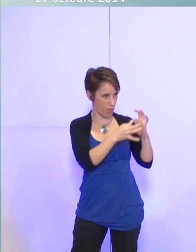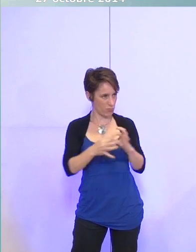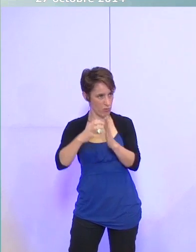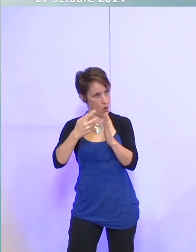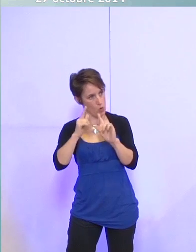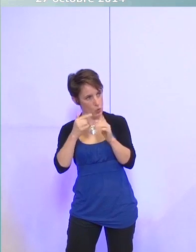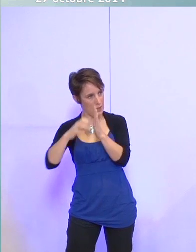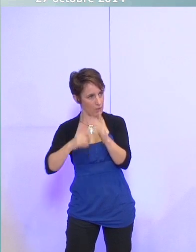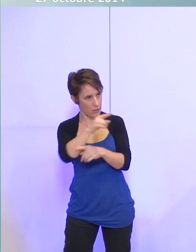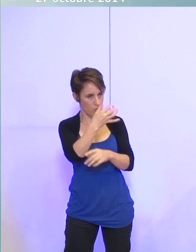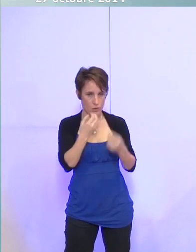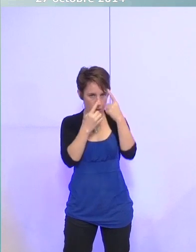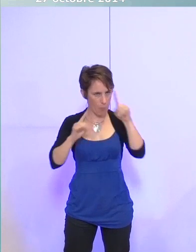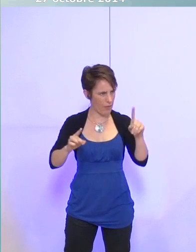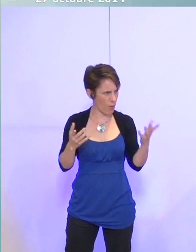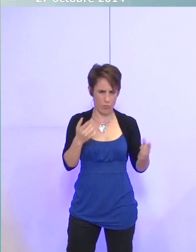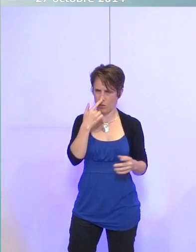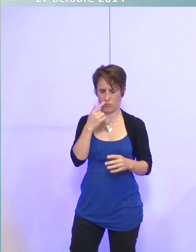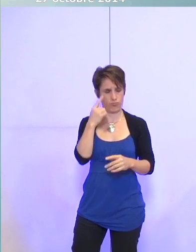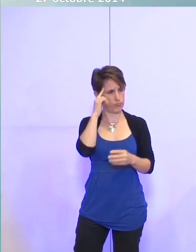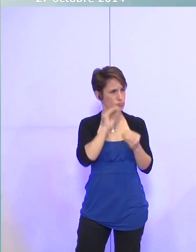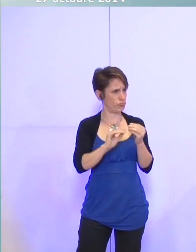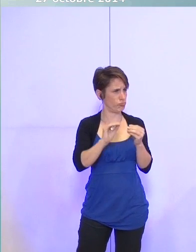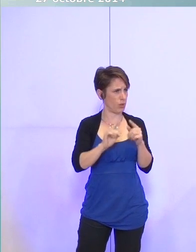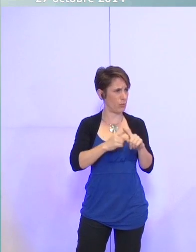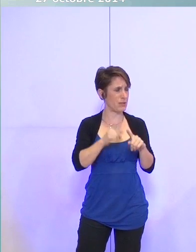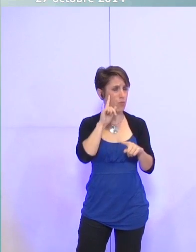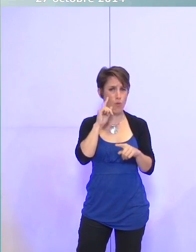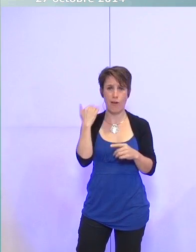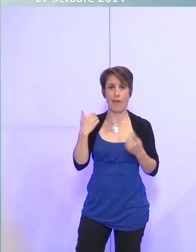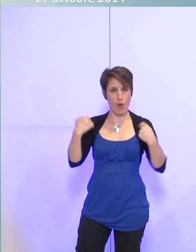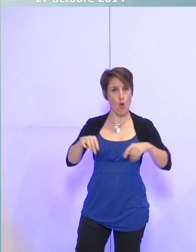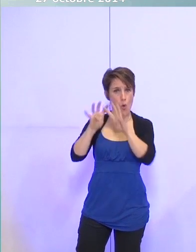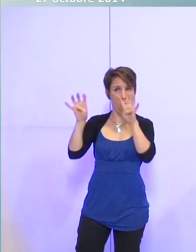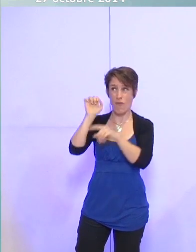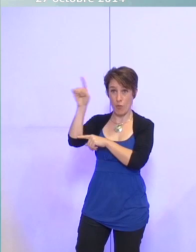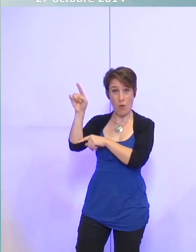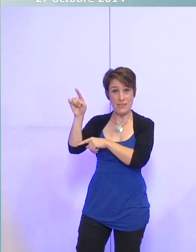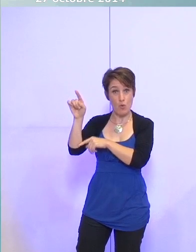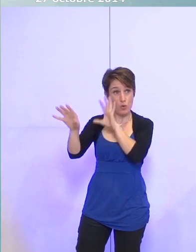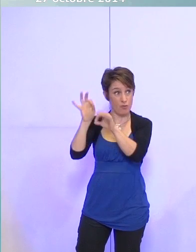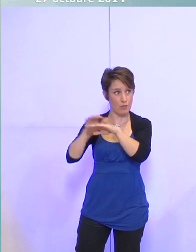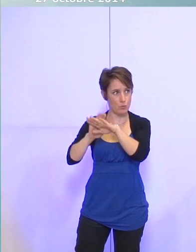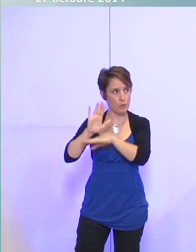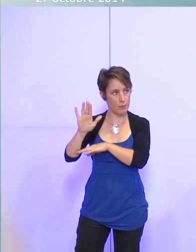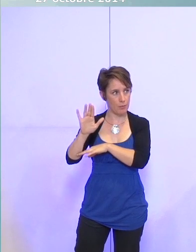encore pas si longtemps, nous étions tous mobilisés déjà contre le gel des dotations,